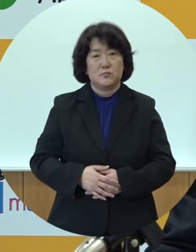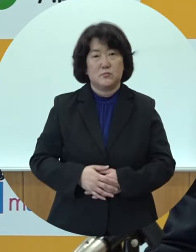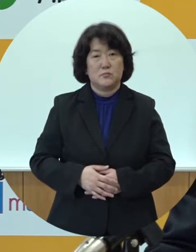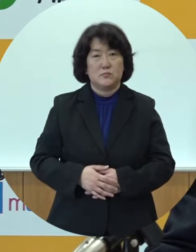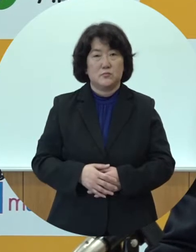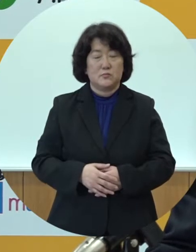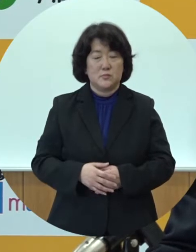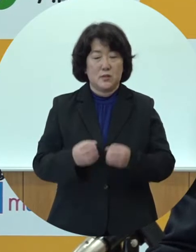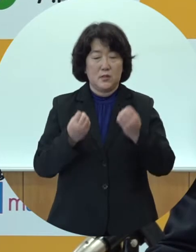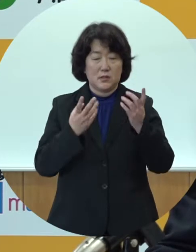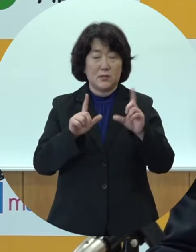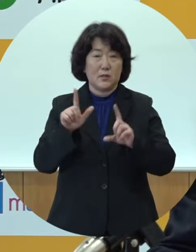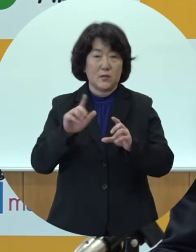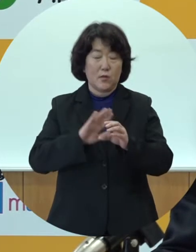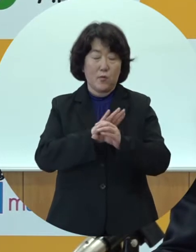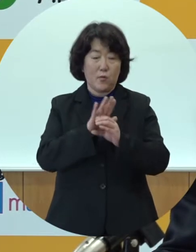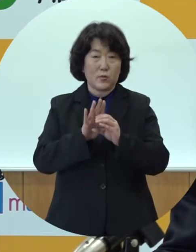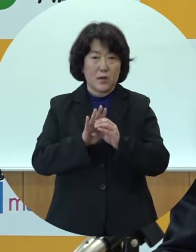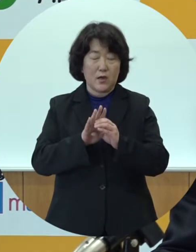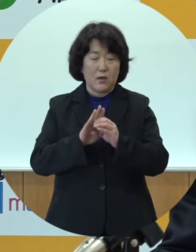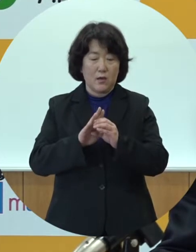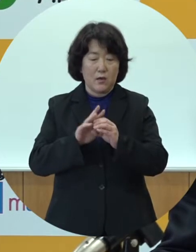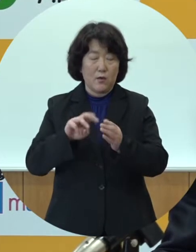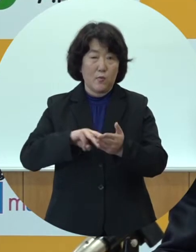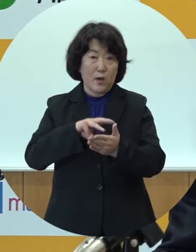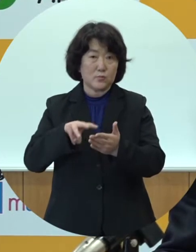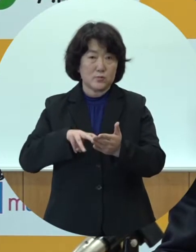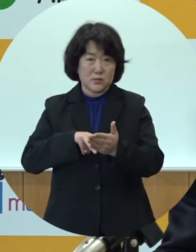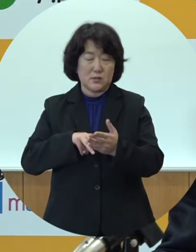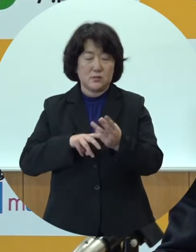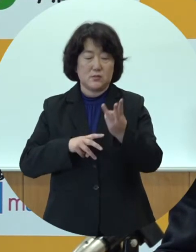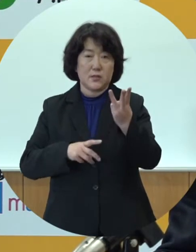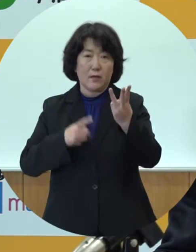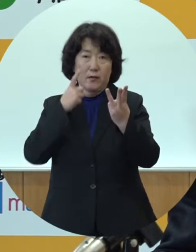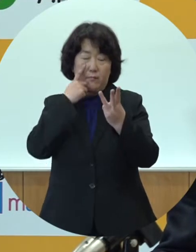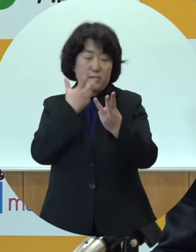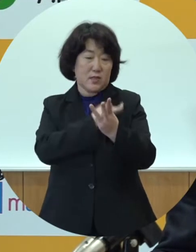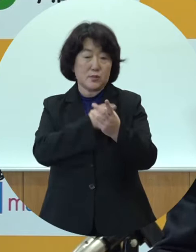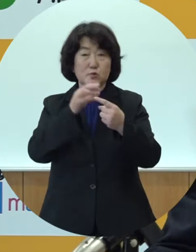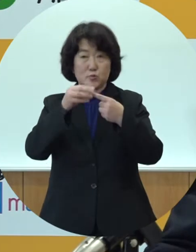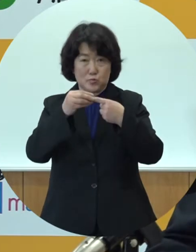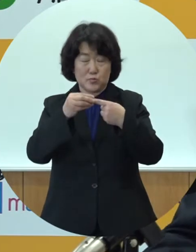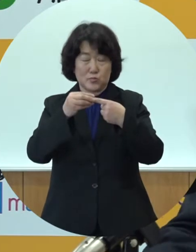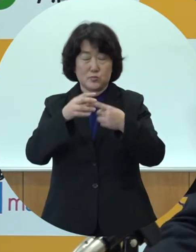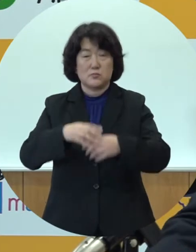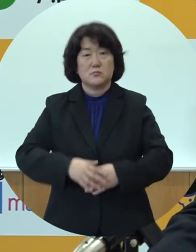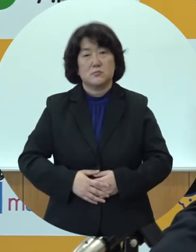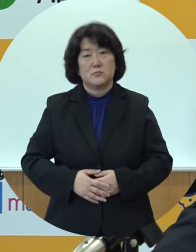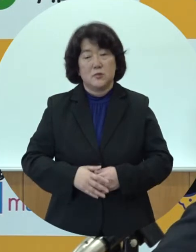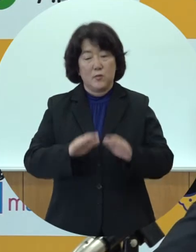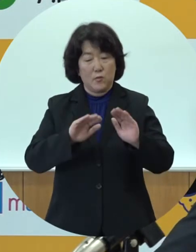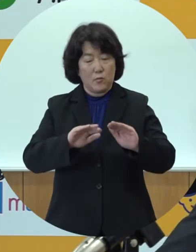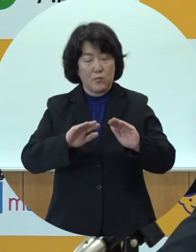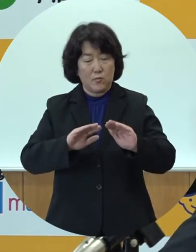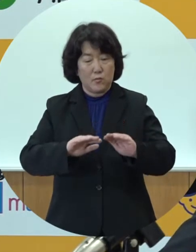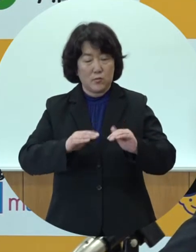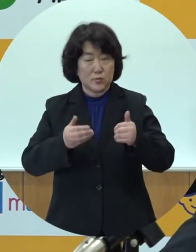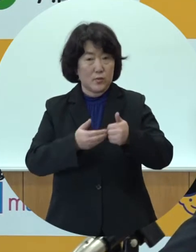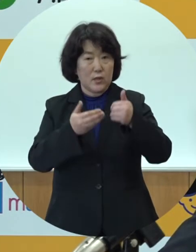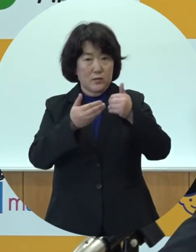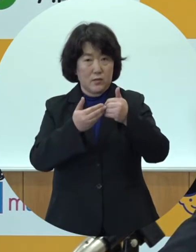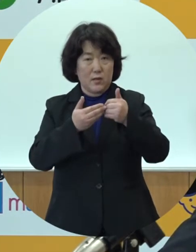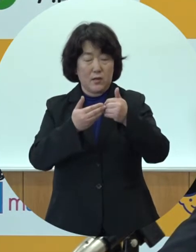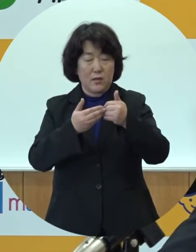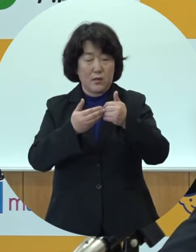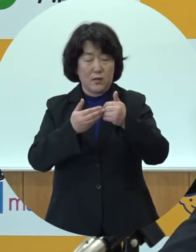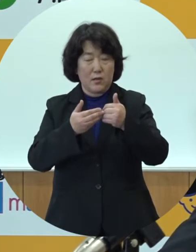コロナウイルスワクチンの追加、いわゆる3回目の接種、そして子育て世帯の臨時特